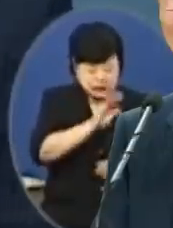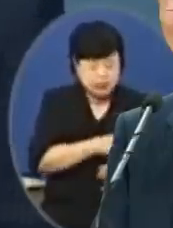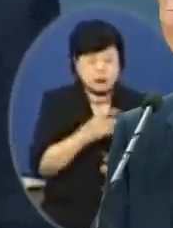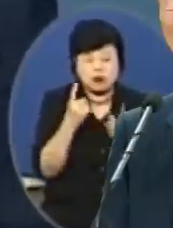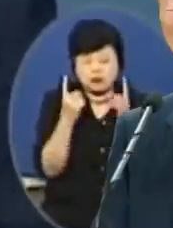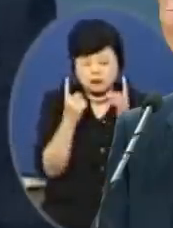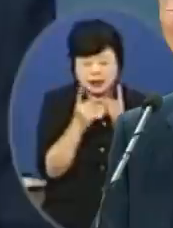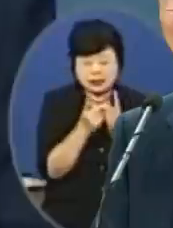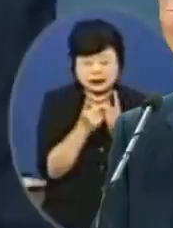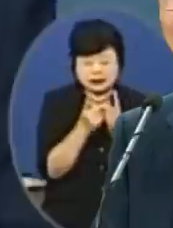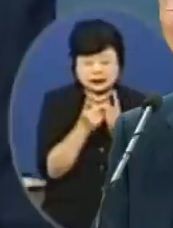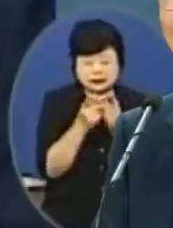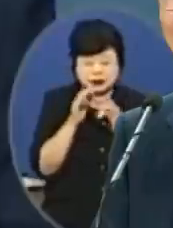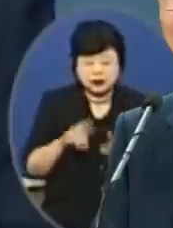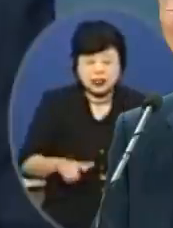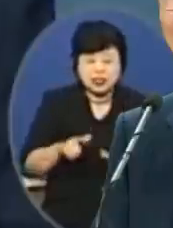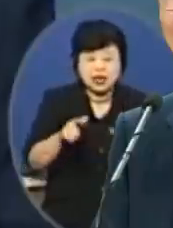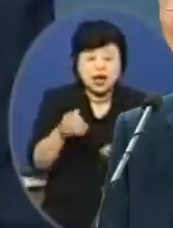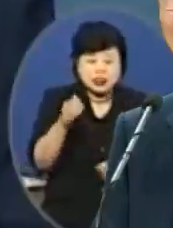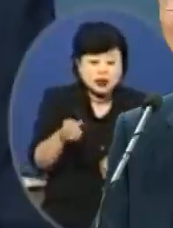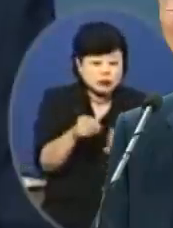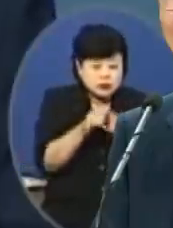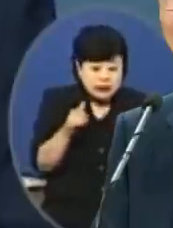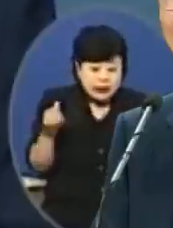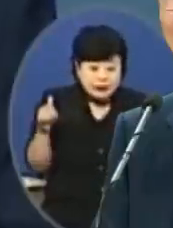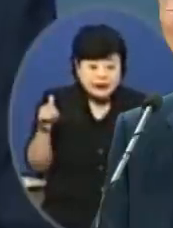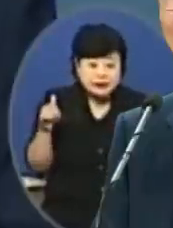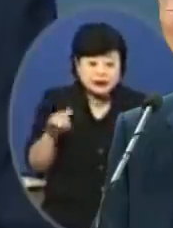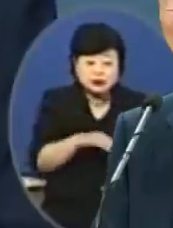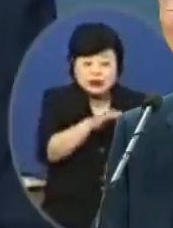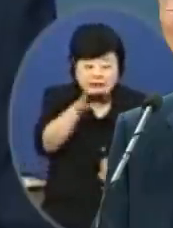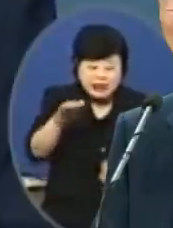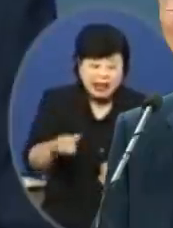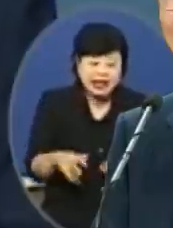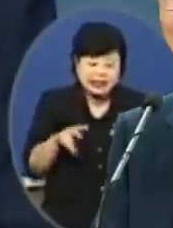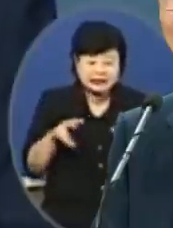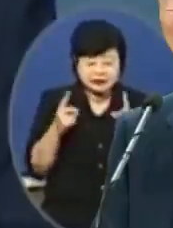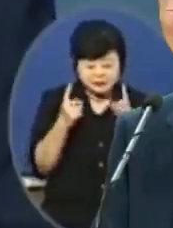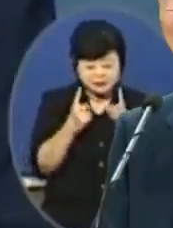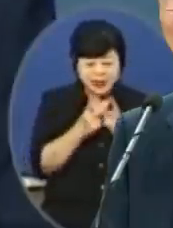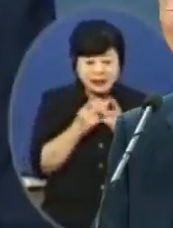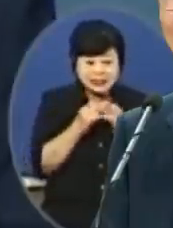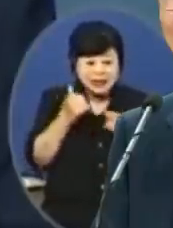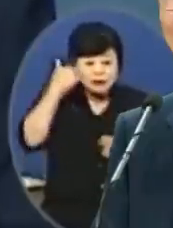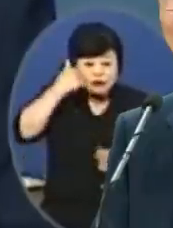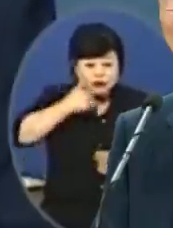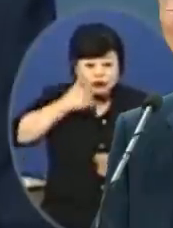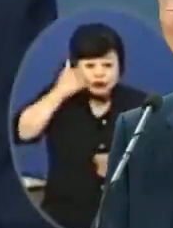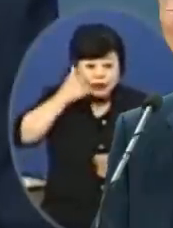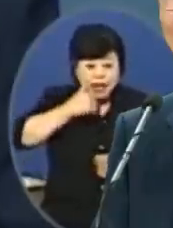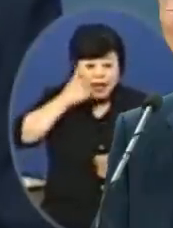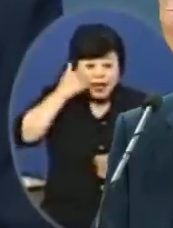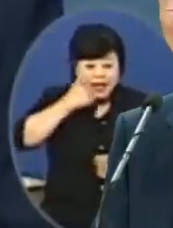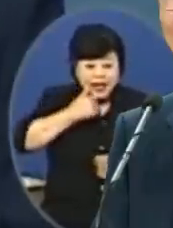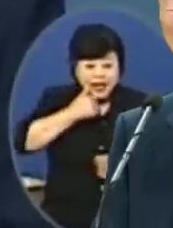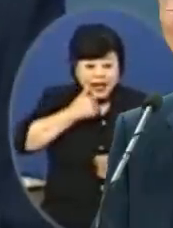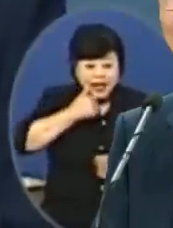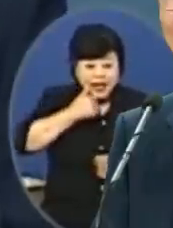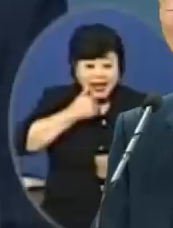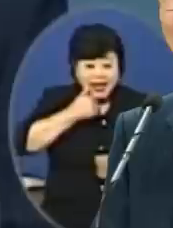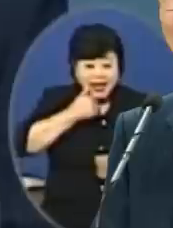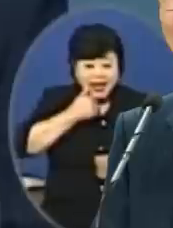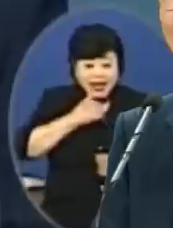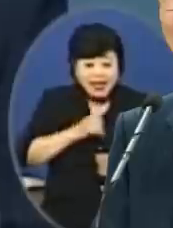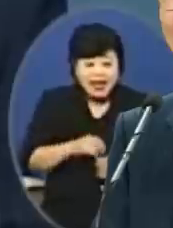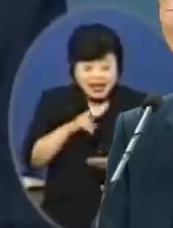것입니다. 오늘날도 전문가들은 말하기를 우리가 지금 만나고 있는 사람이 누구며 읽고 있는